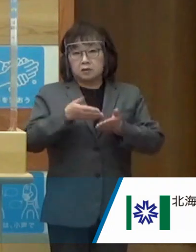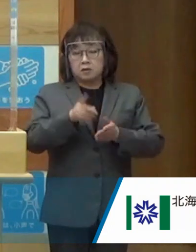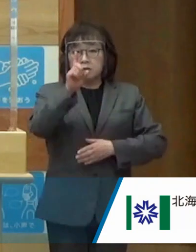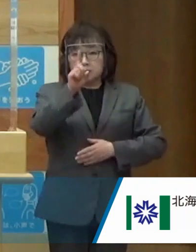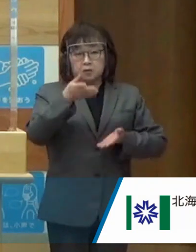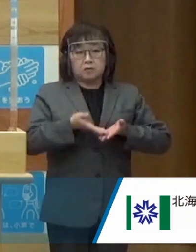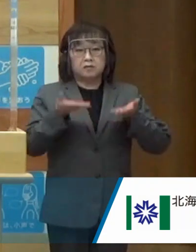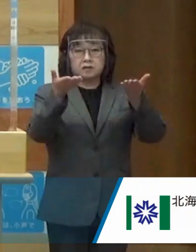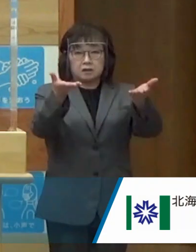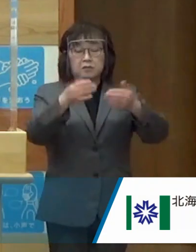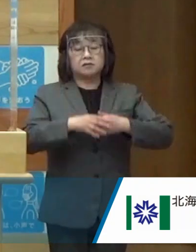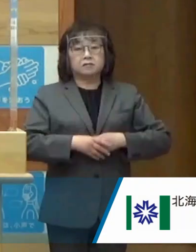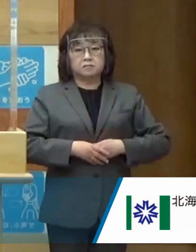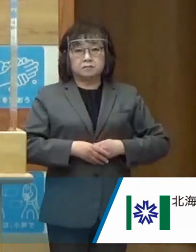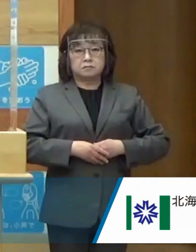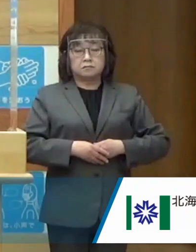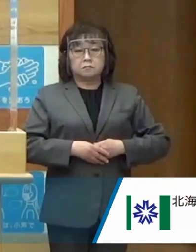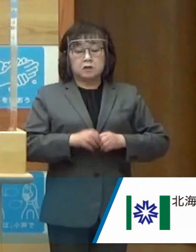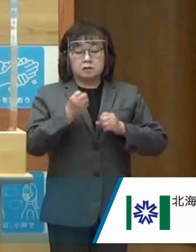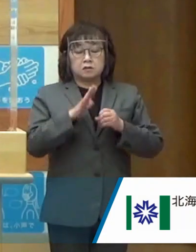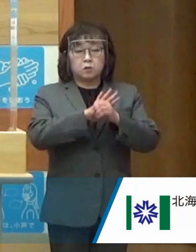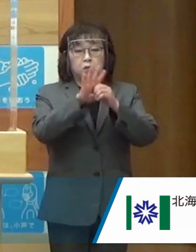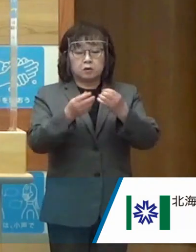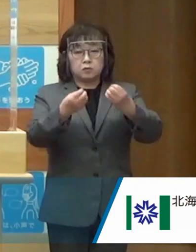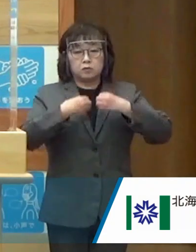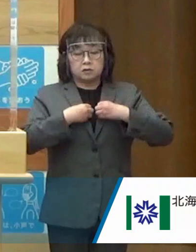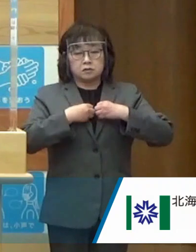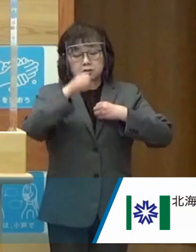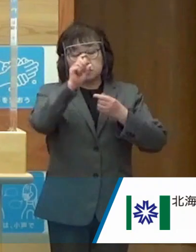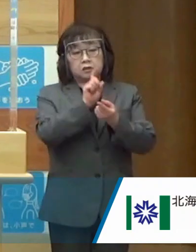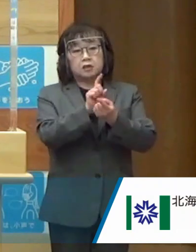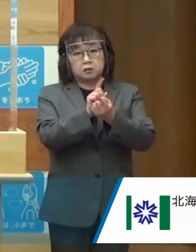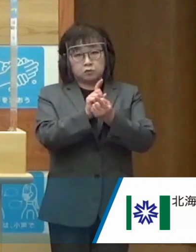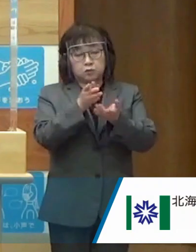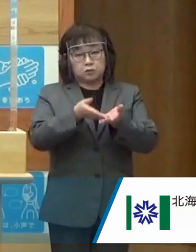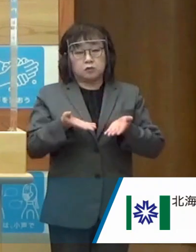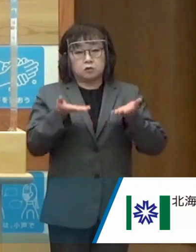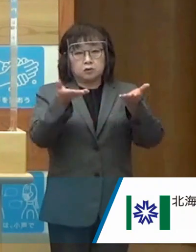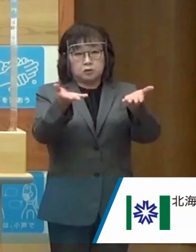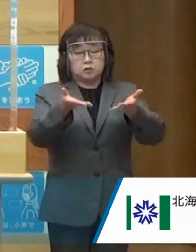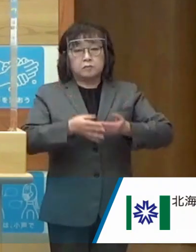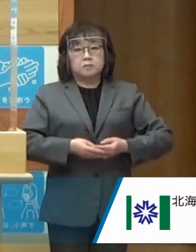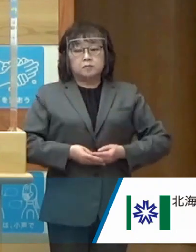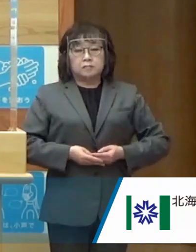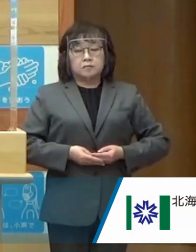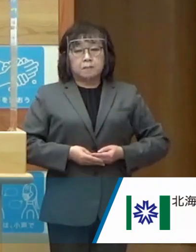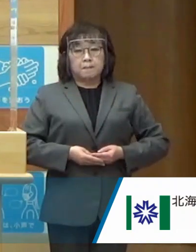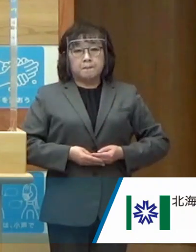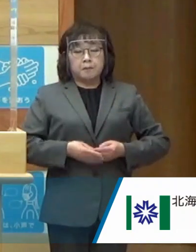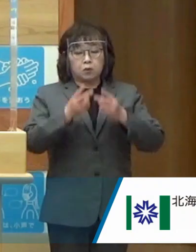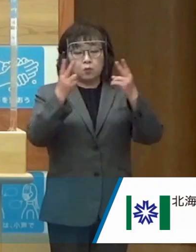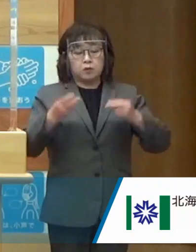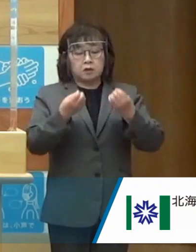から1点お話をさせていただきます。新型コロナウイルス感染症対策について説明します。